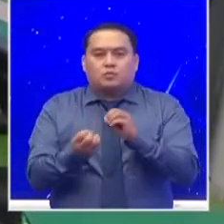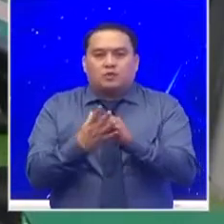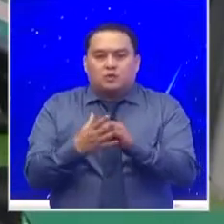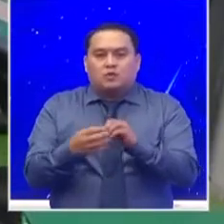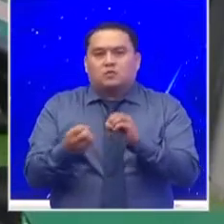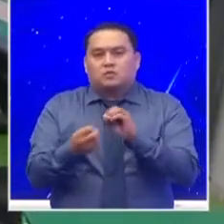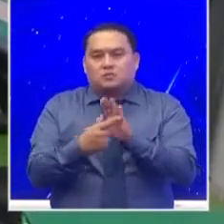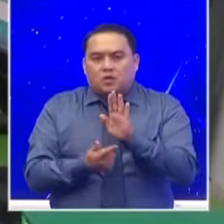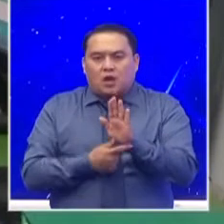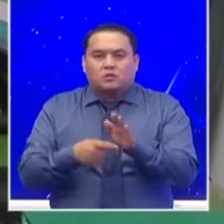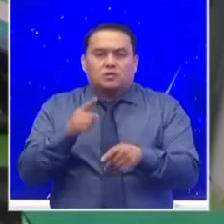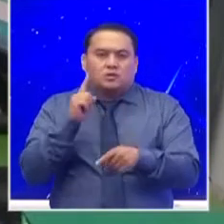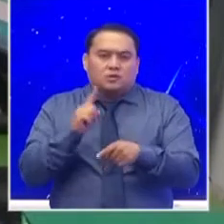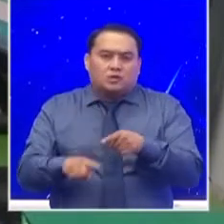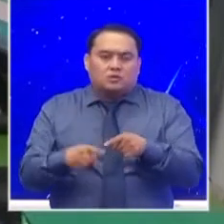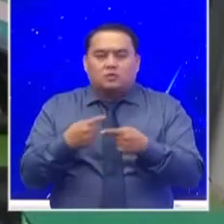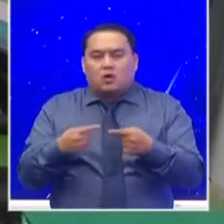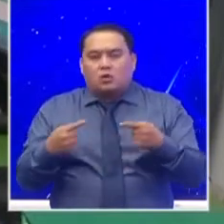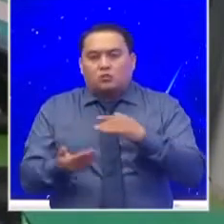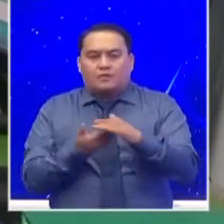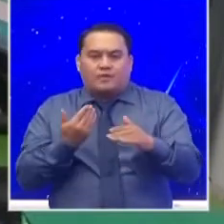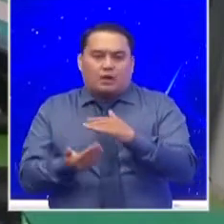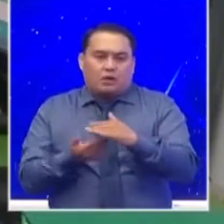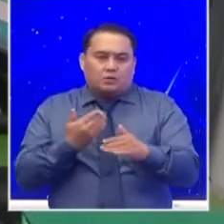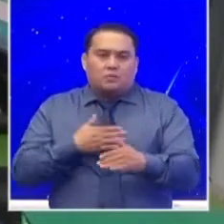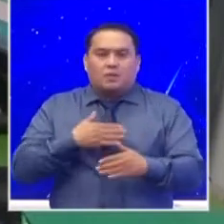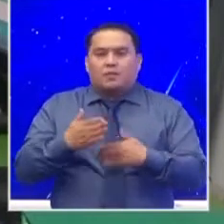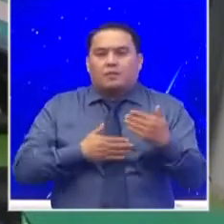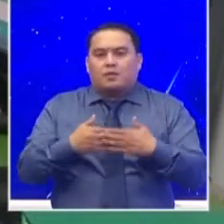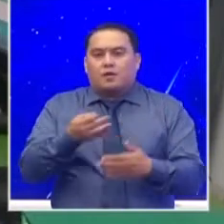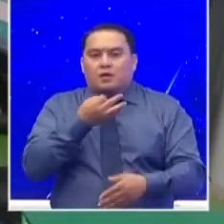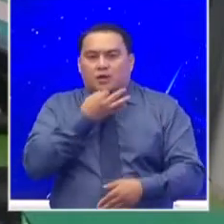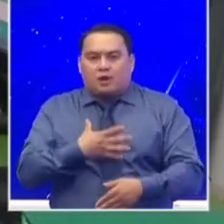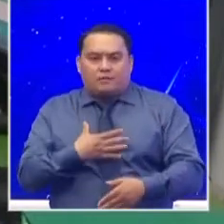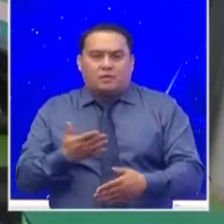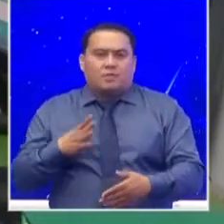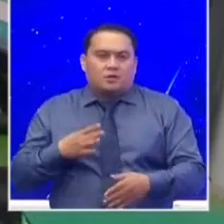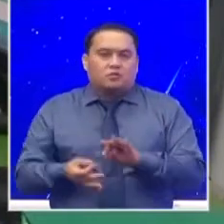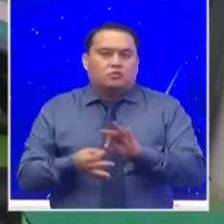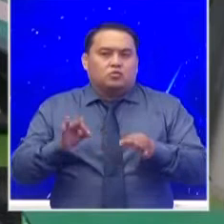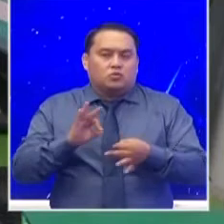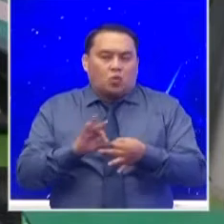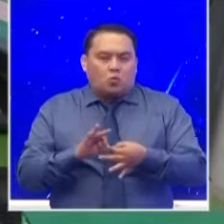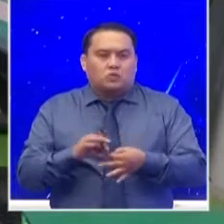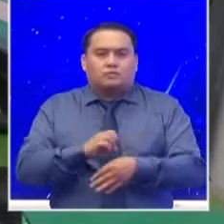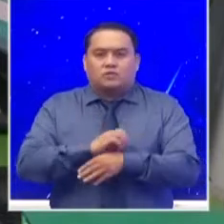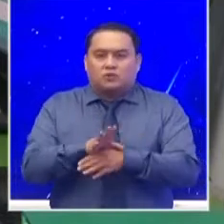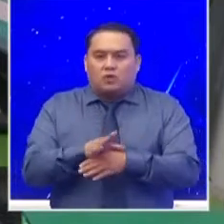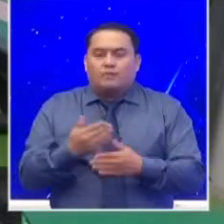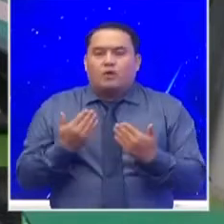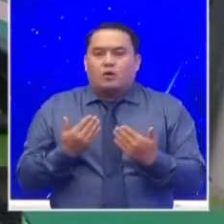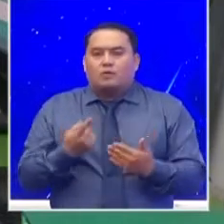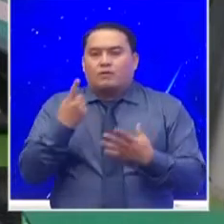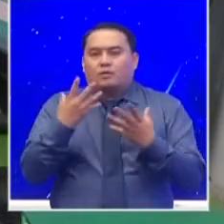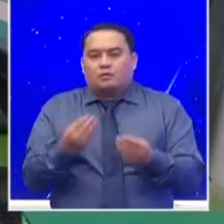15-17 вызовов. Очень разные диагнозы и ситуации бывают. Но мне моя профессия в радость. Были и трудные времена во время пика пандемии. Тогда в